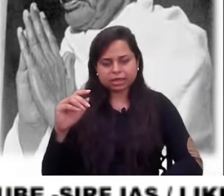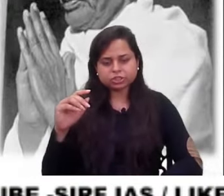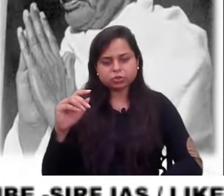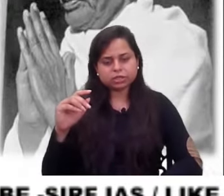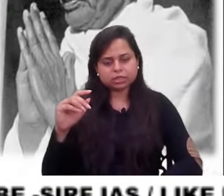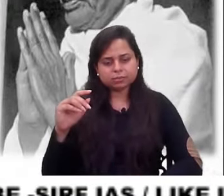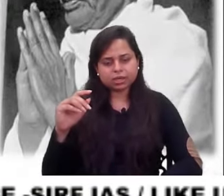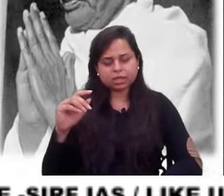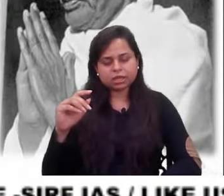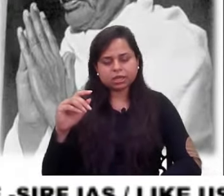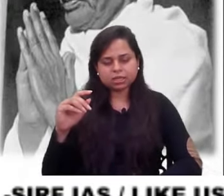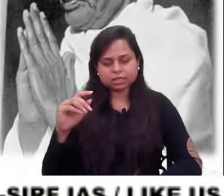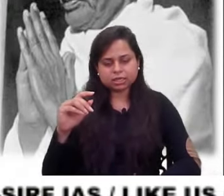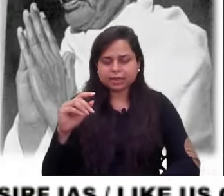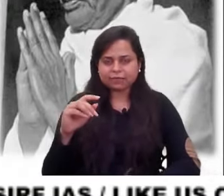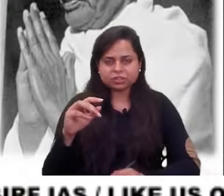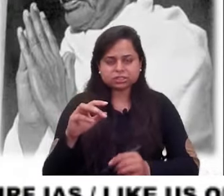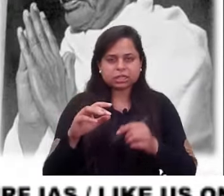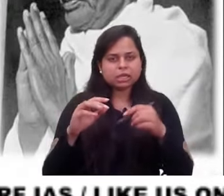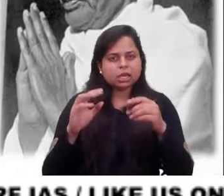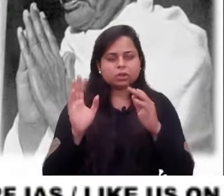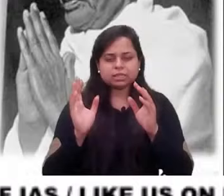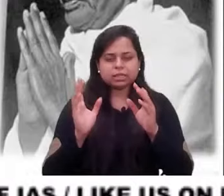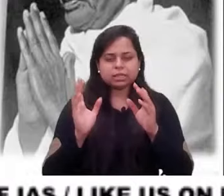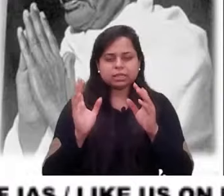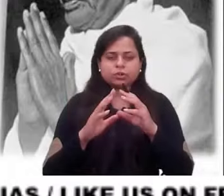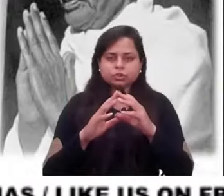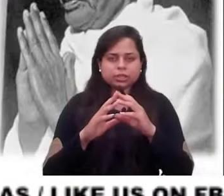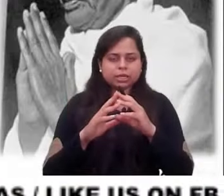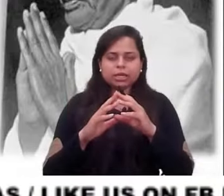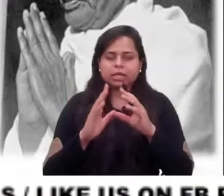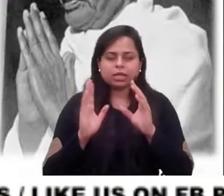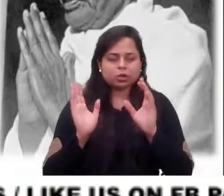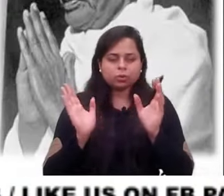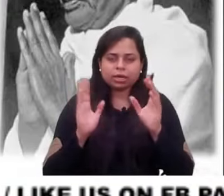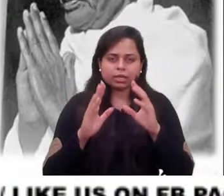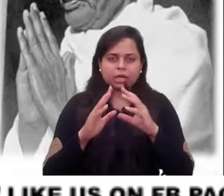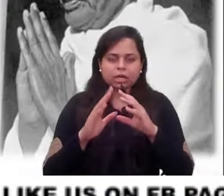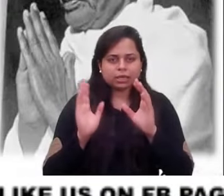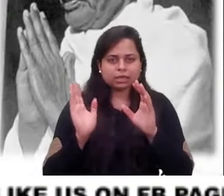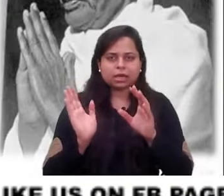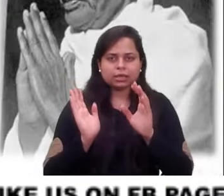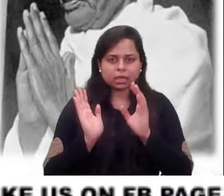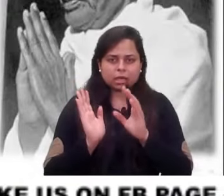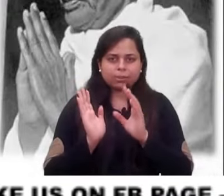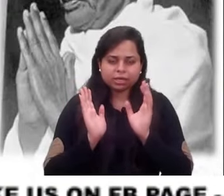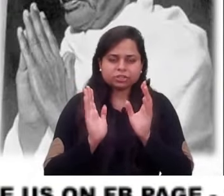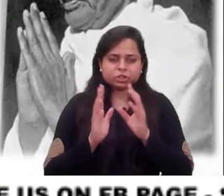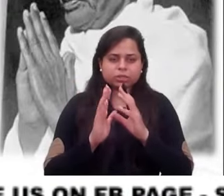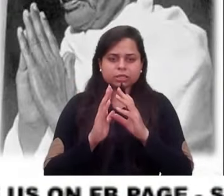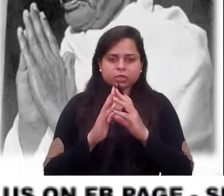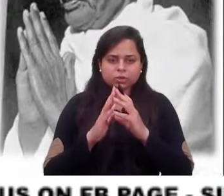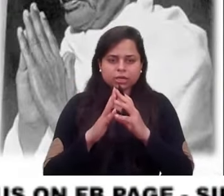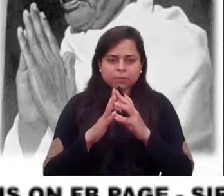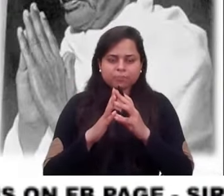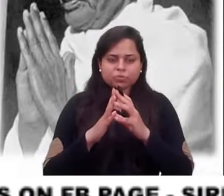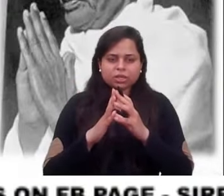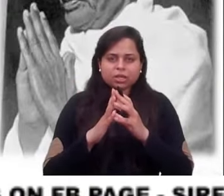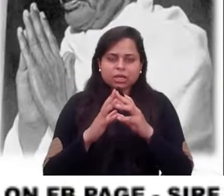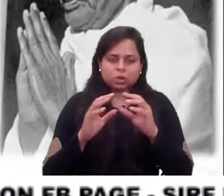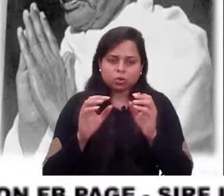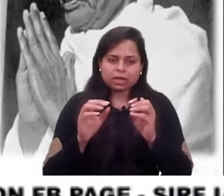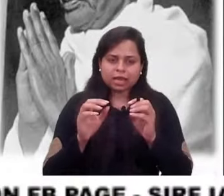जानते कि एक दुकानदार हमारे अलग तरह की लेंगवेज पैसा नहीं कौन से सन् में इग्नोर नहीं लेकिन हां यहां पर